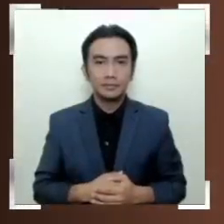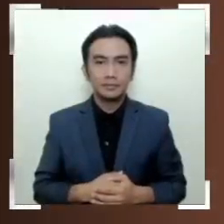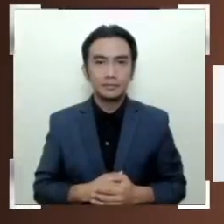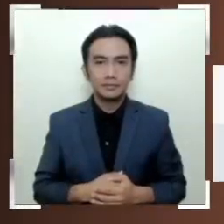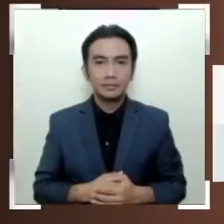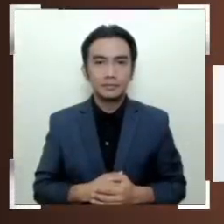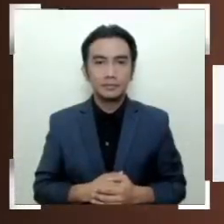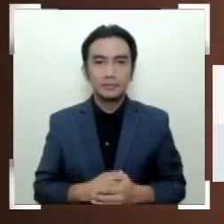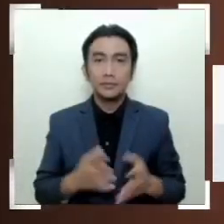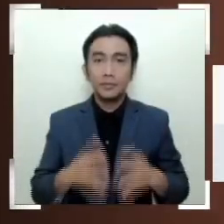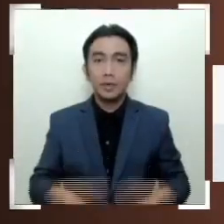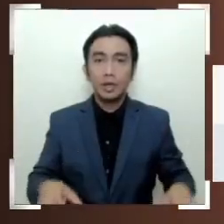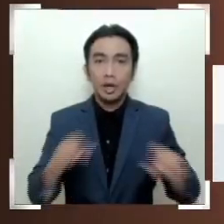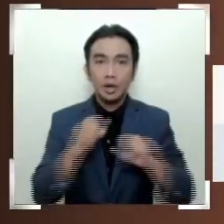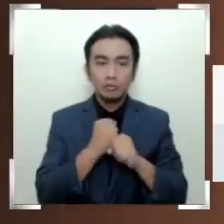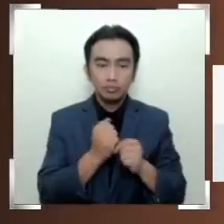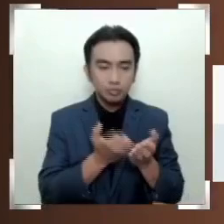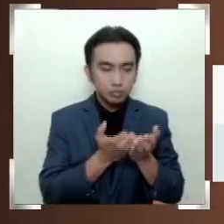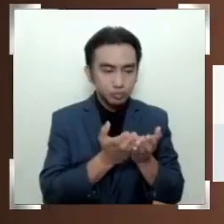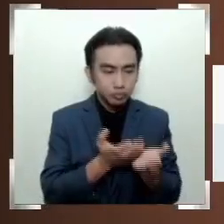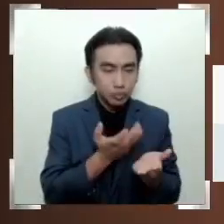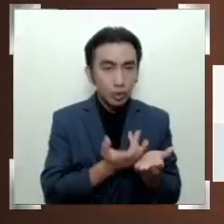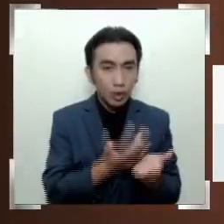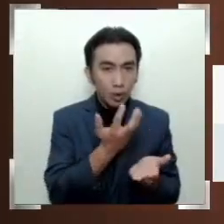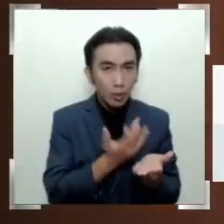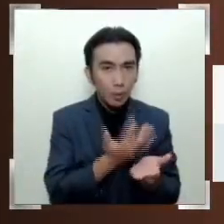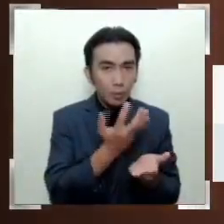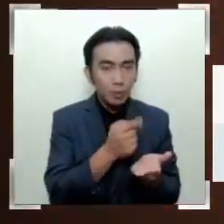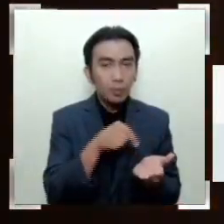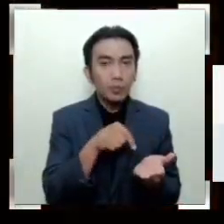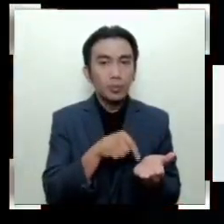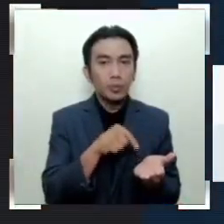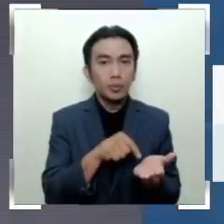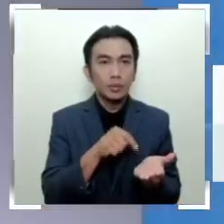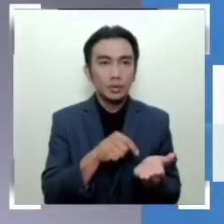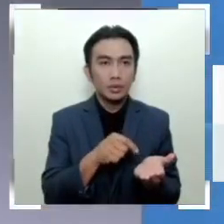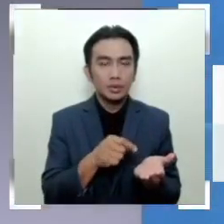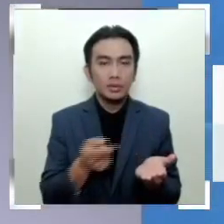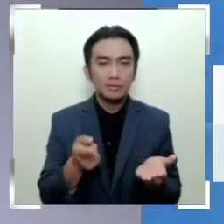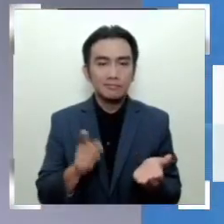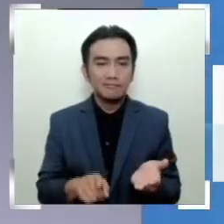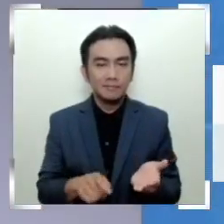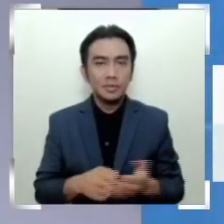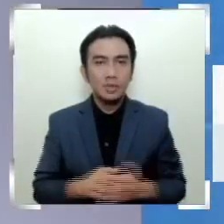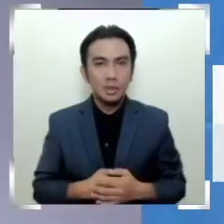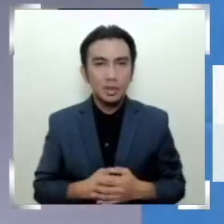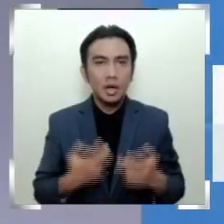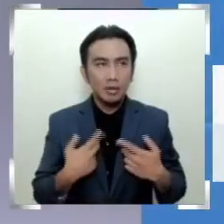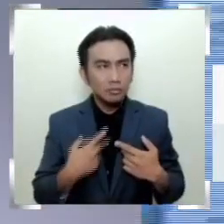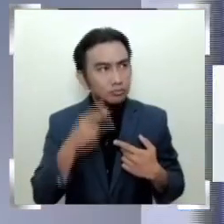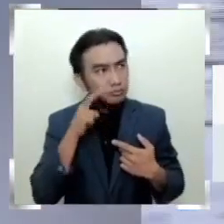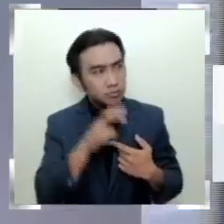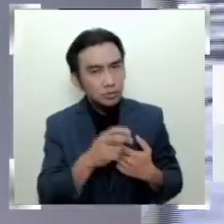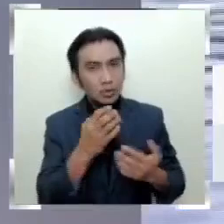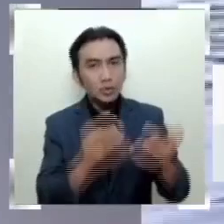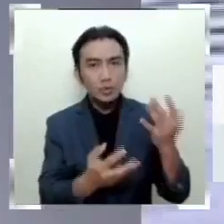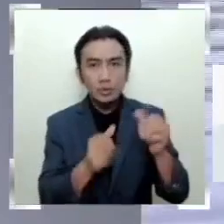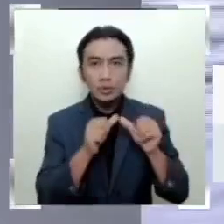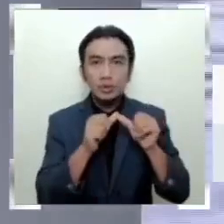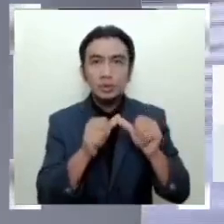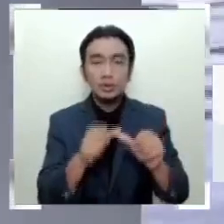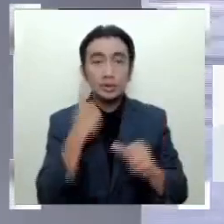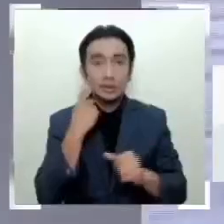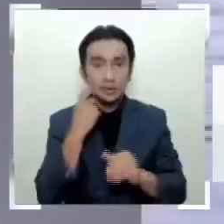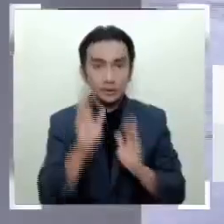Matapos masunog noong gabi ng Miyerkules ang MV Lady Mary Joy 3, umuusok pa ito hanggang kaninang umaga habang nakasadsad